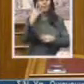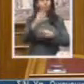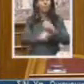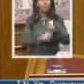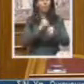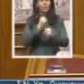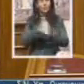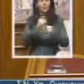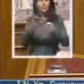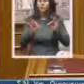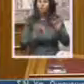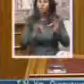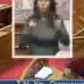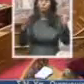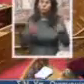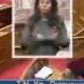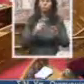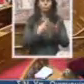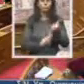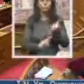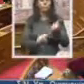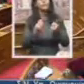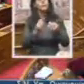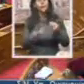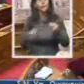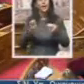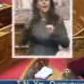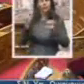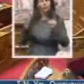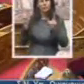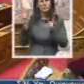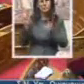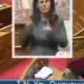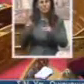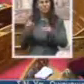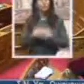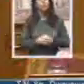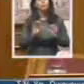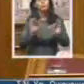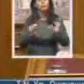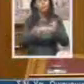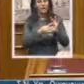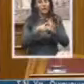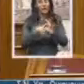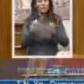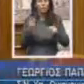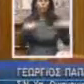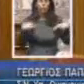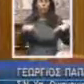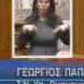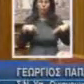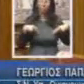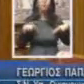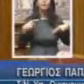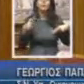εθνικό σχέδιο για τη μείωση των ελλειμμάτων και την αποκλιμάκωση του δημοσίου χρέους. Συντάσσεται σε συνεργασία με όλα τα Υπουργεία και για πρώτη φορά